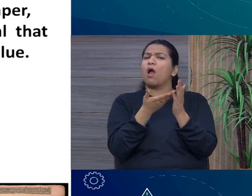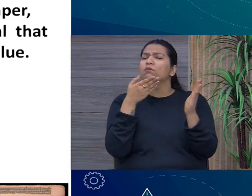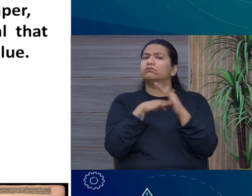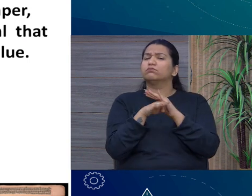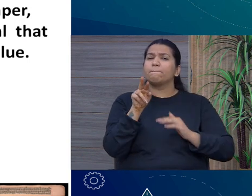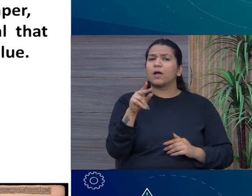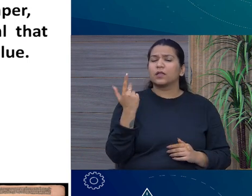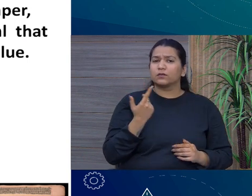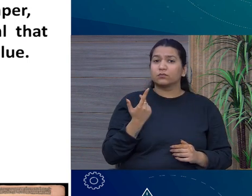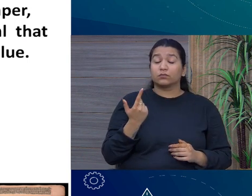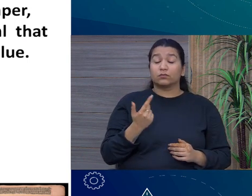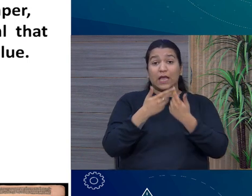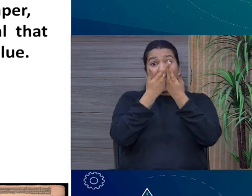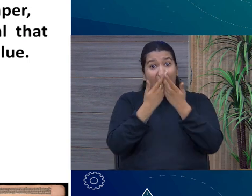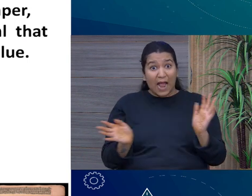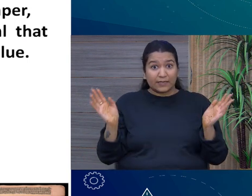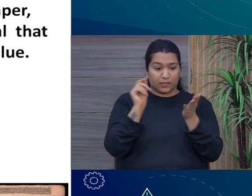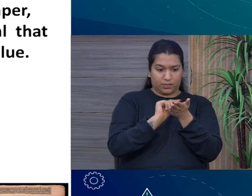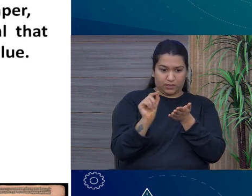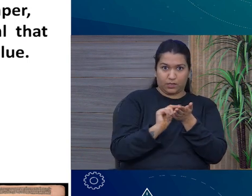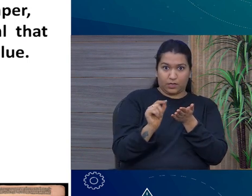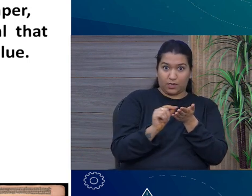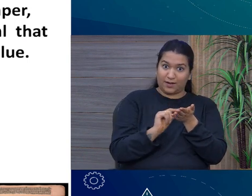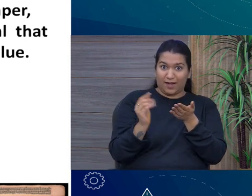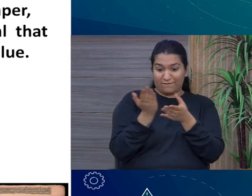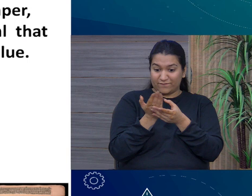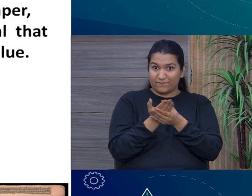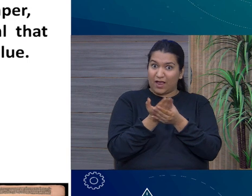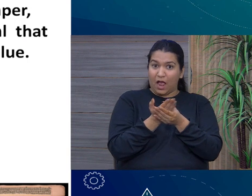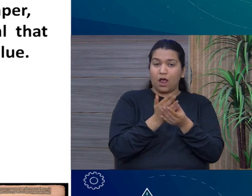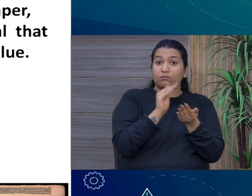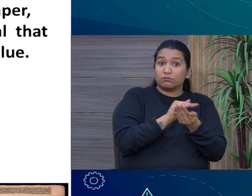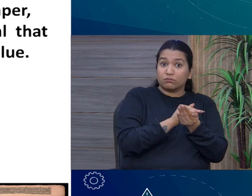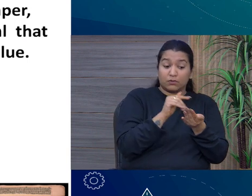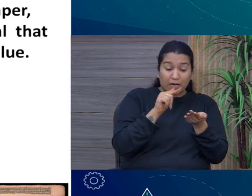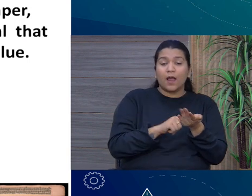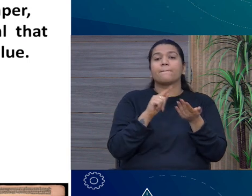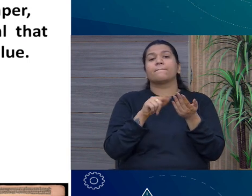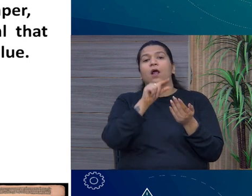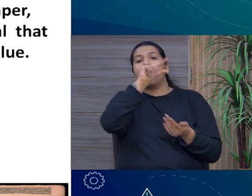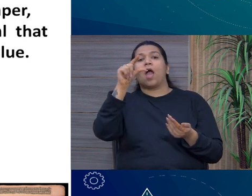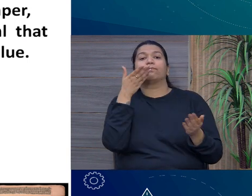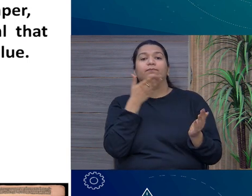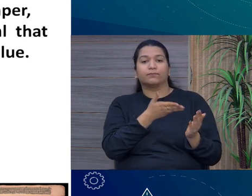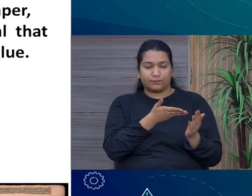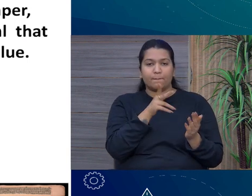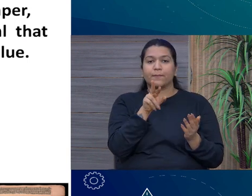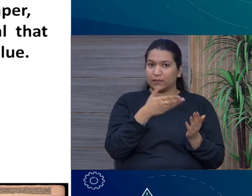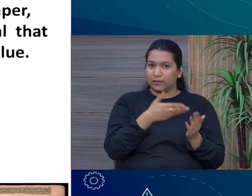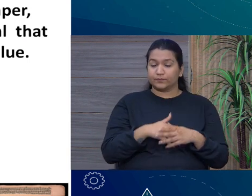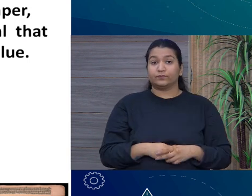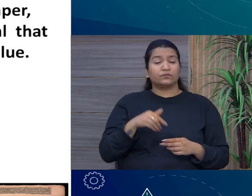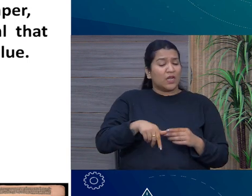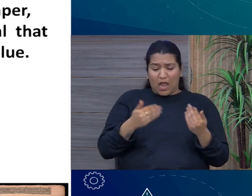मैन्युस्क्रिप्ट का मतलब होता है कोई भी रिटन कॉन्टेक्स्ट, कुछ भी रिटन में जो इन्फॉर्मेशन प्रोवाइड की जाती है वो मैन्युस्क्रिप्ट कहा जाता है। और ये आज